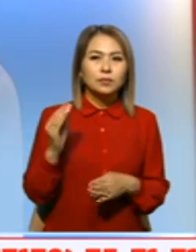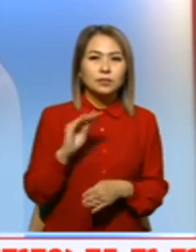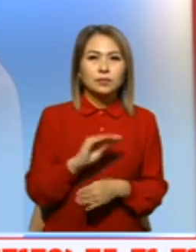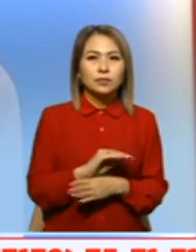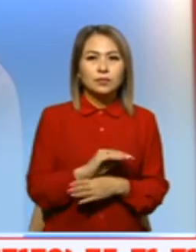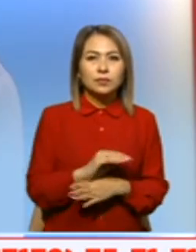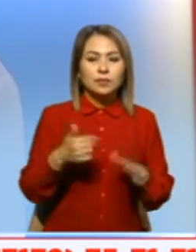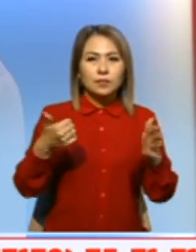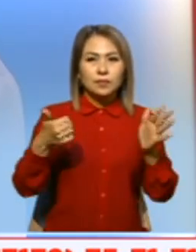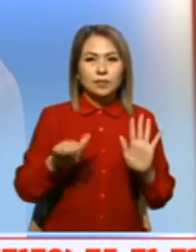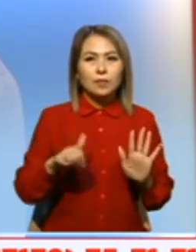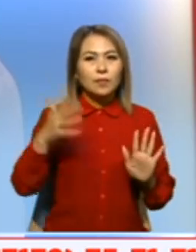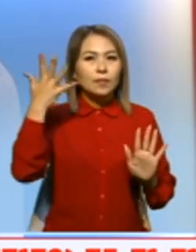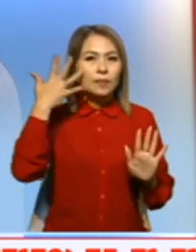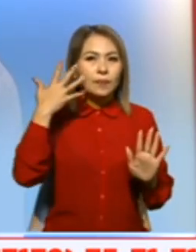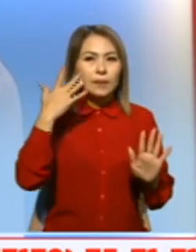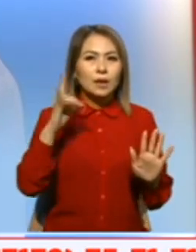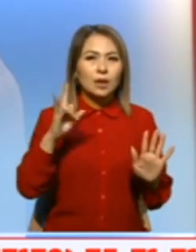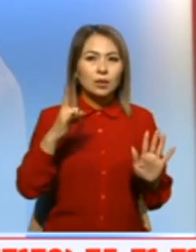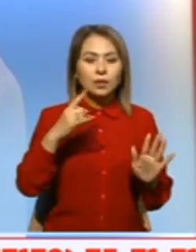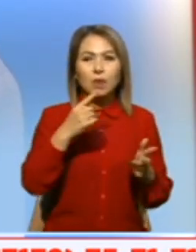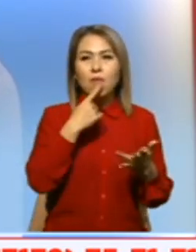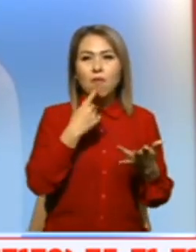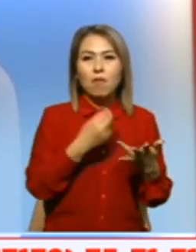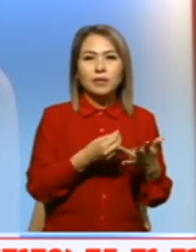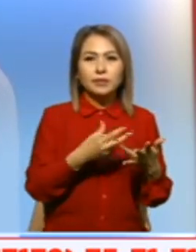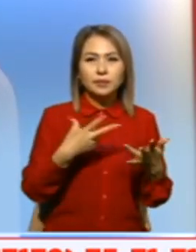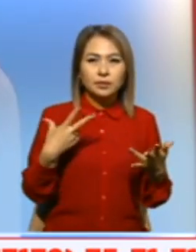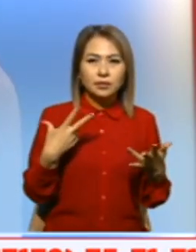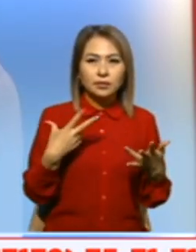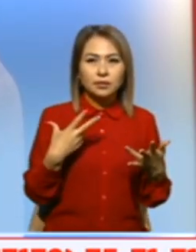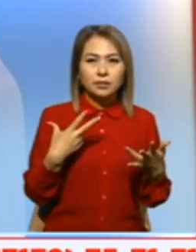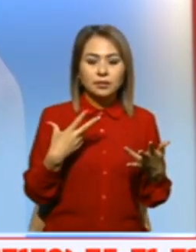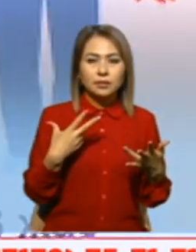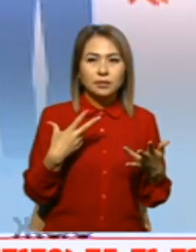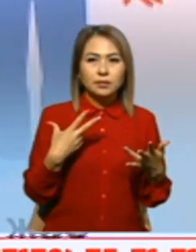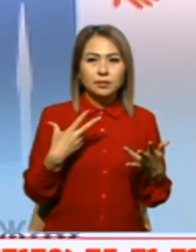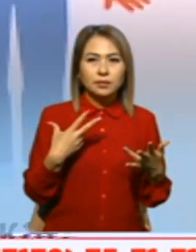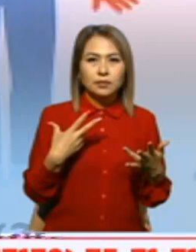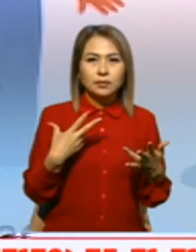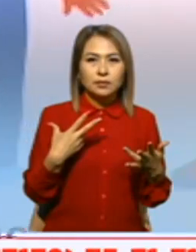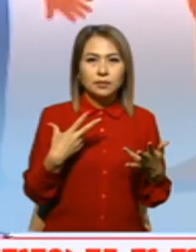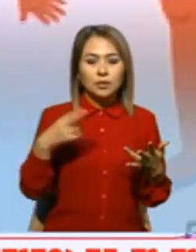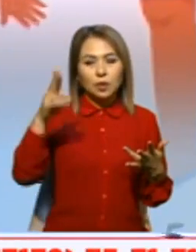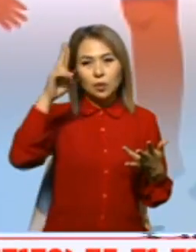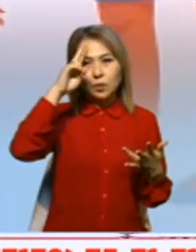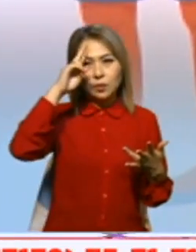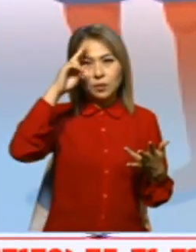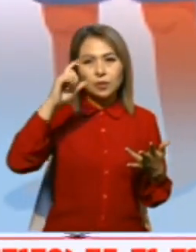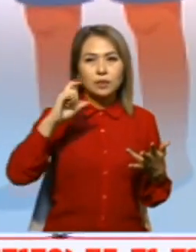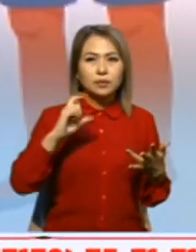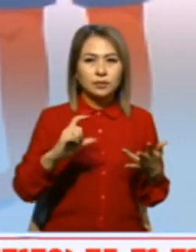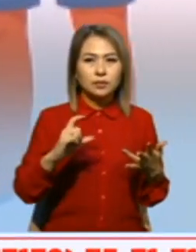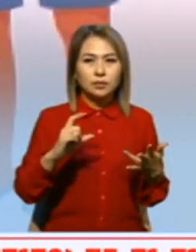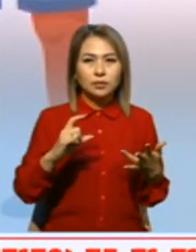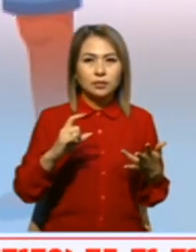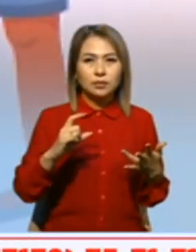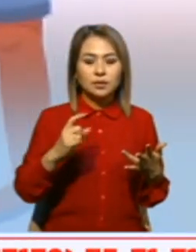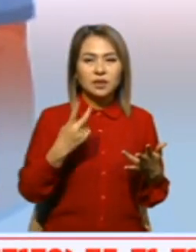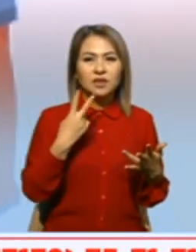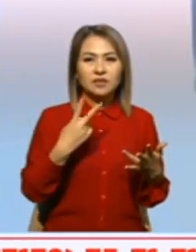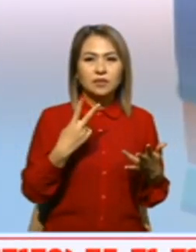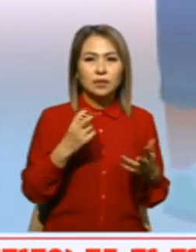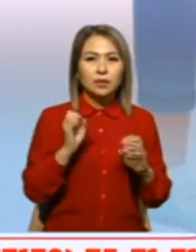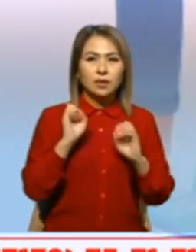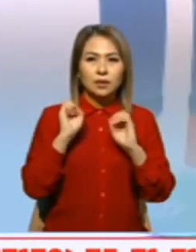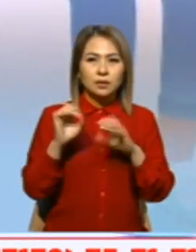жағдай, 6 айына келген кезде балада қан анализін, жалпы қан анализін, зәр анализін және жаңағы екі анализді